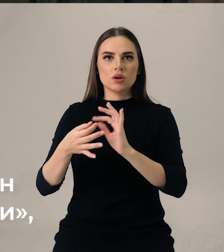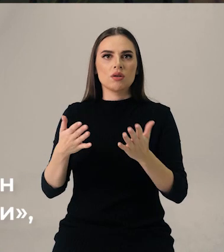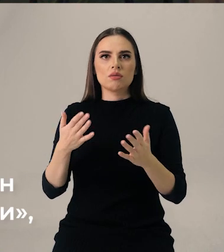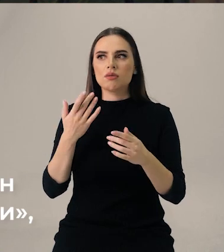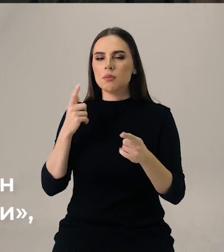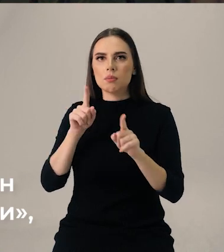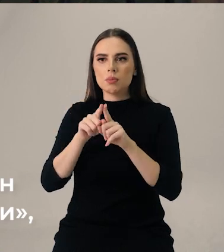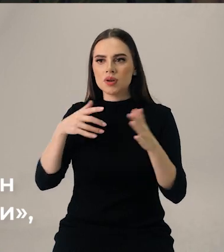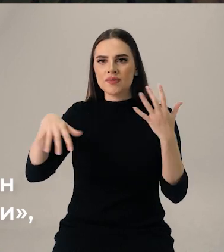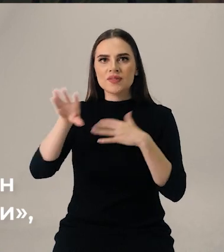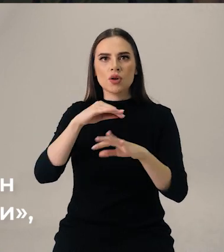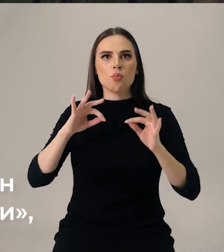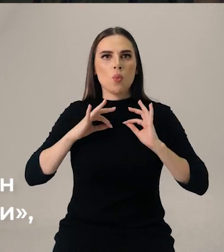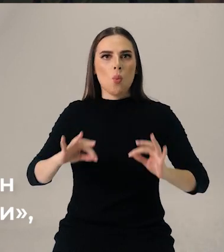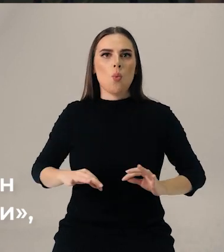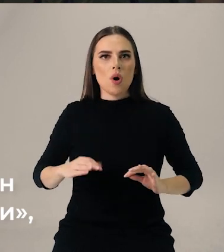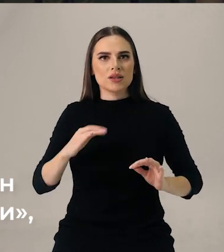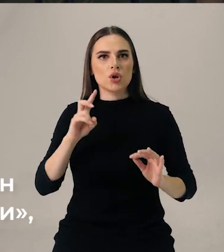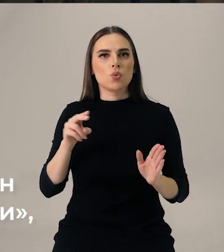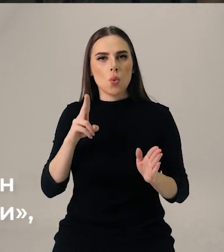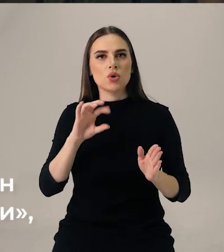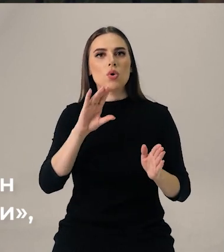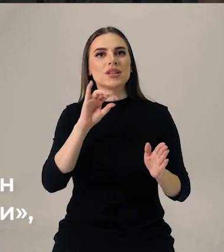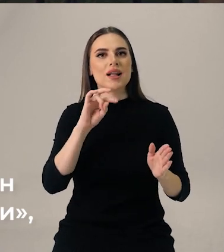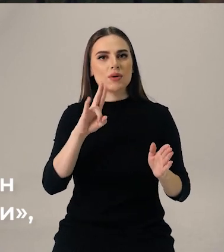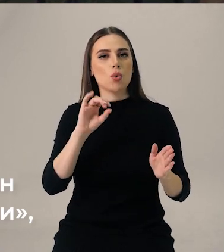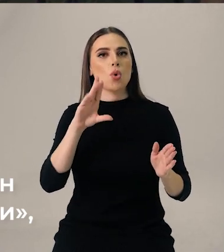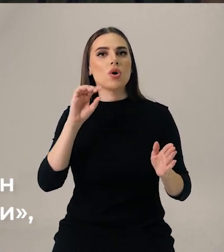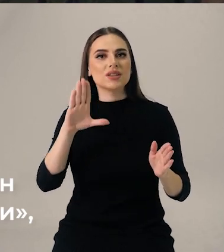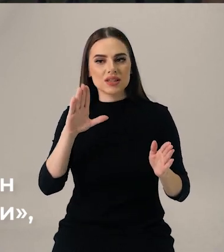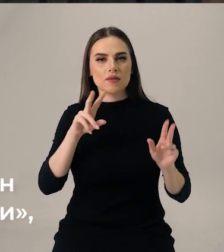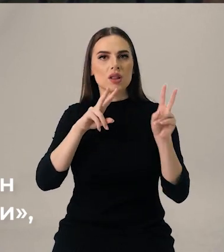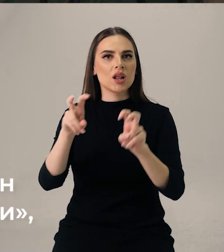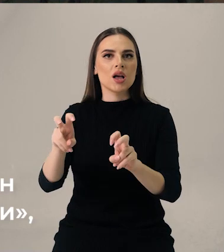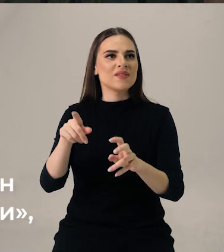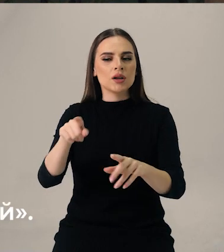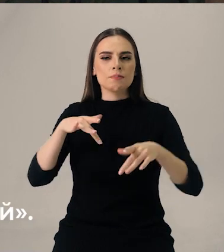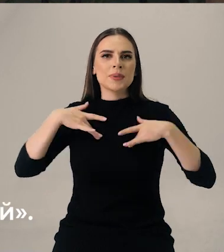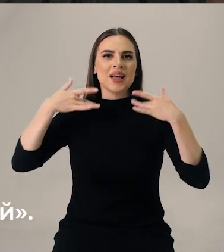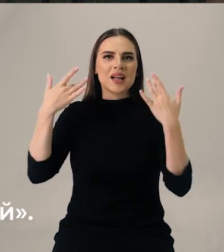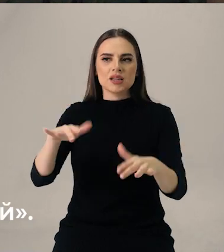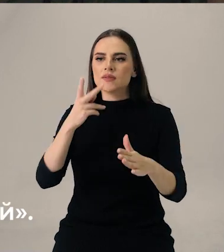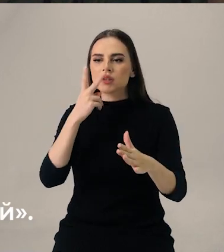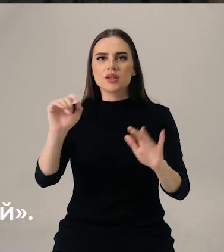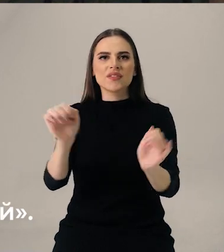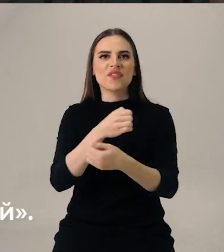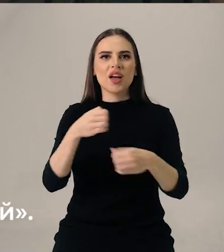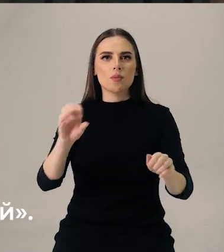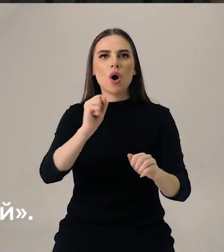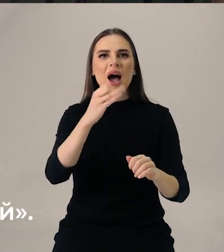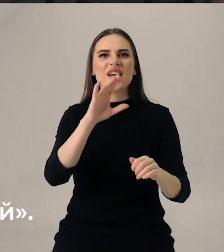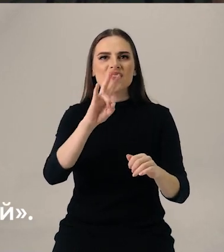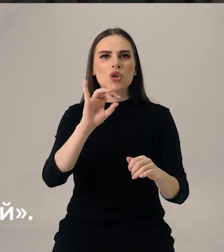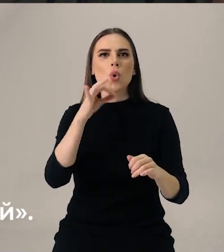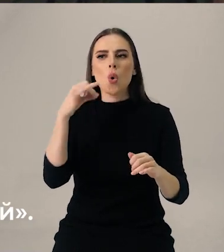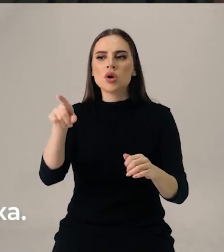Так обер-прокурор Святейшего Синода Константин Победоносцев называл работы Репина противными, а Ивана Грозного и вовсе